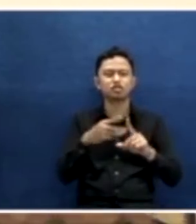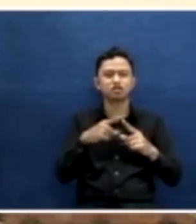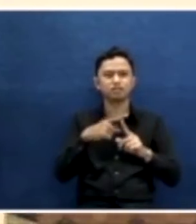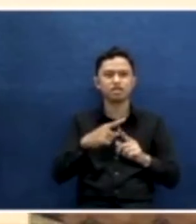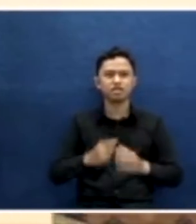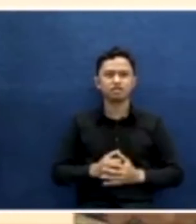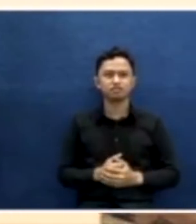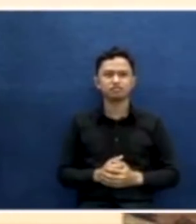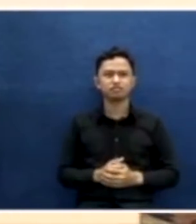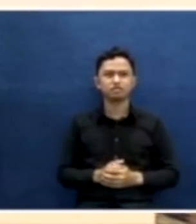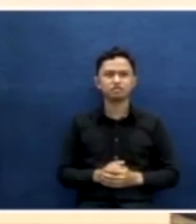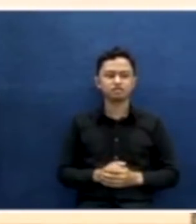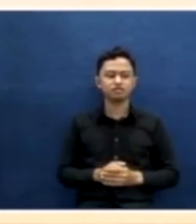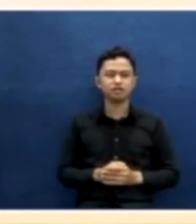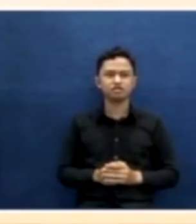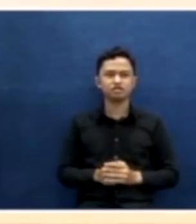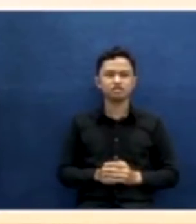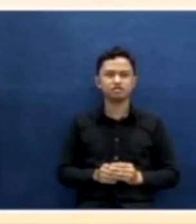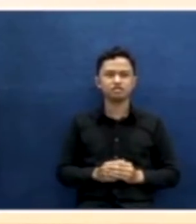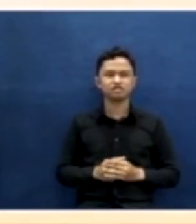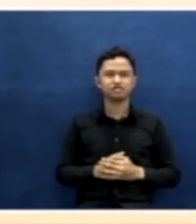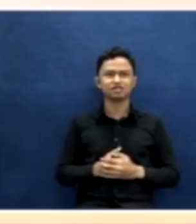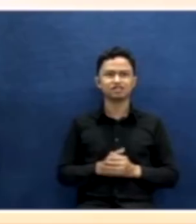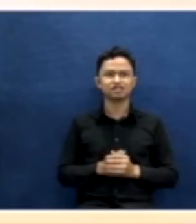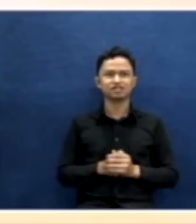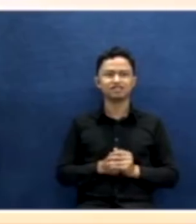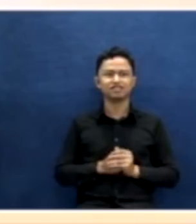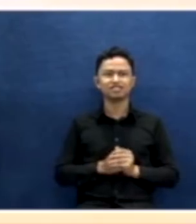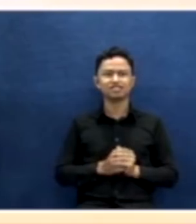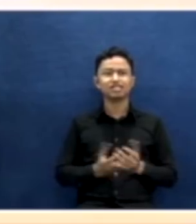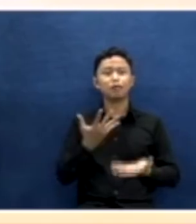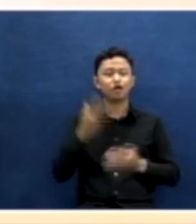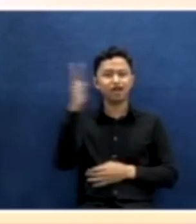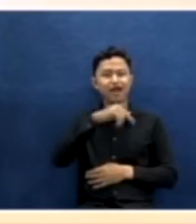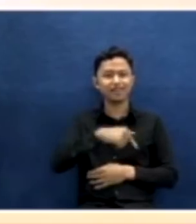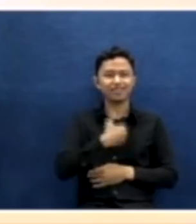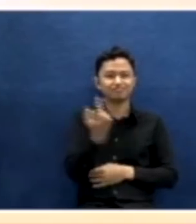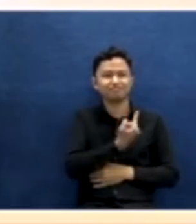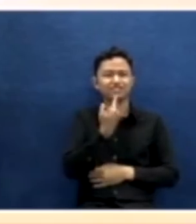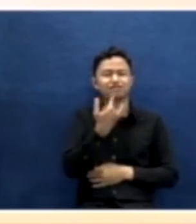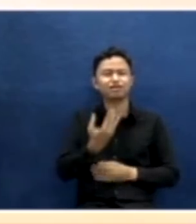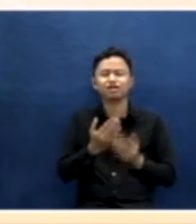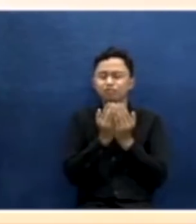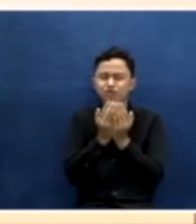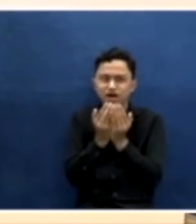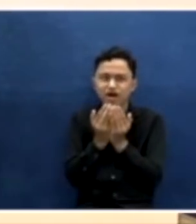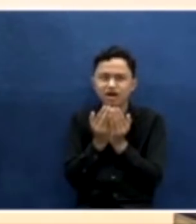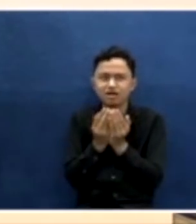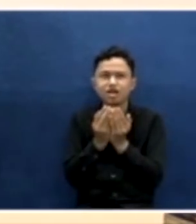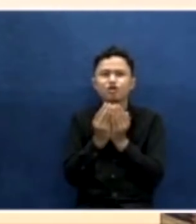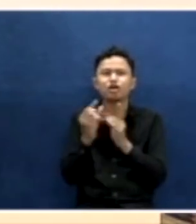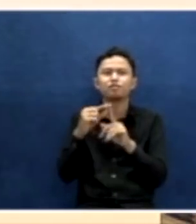doanya masyarakat tidak tidak lagi terkabul makanya jangan-jangan hari ini kita sering merintih mendoakan saudara-saudara kita di